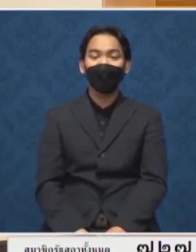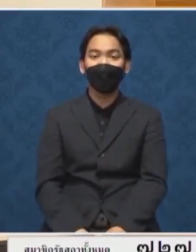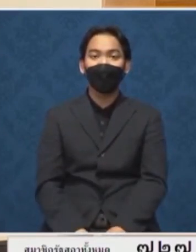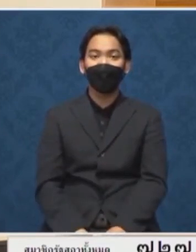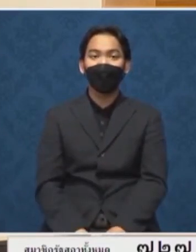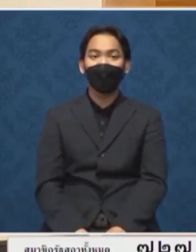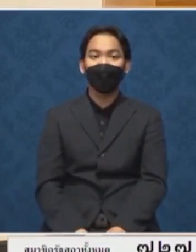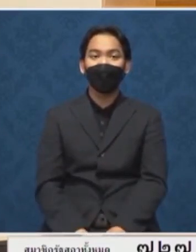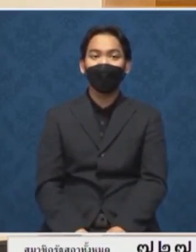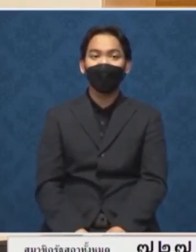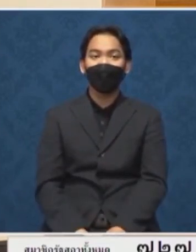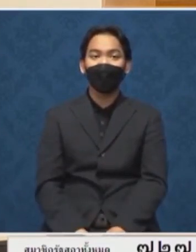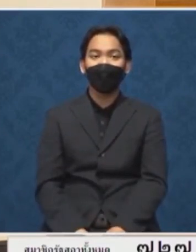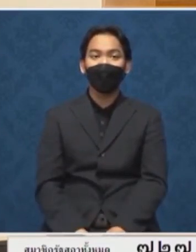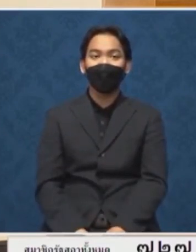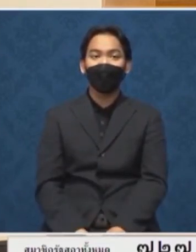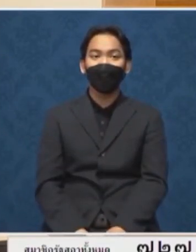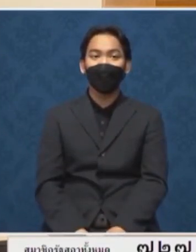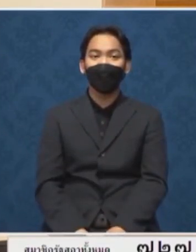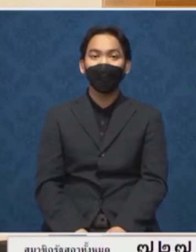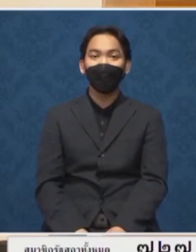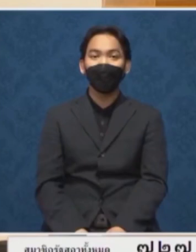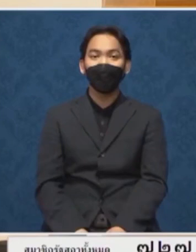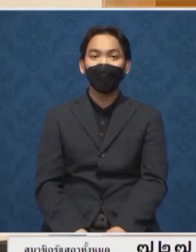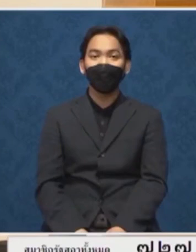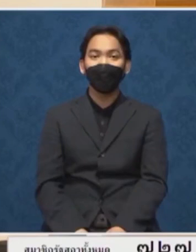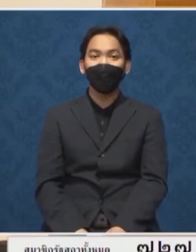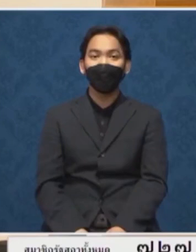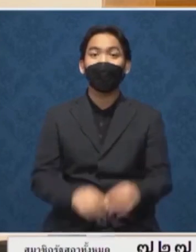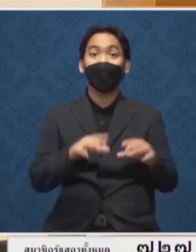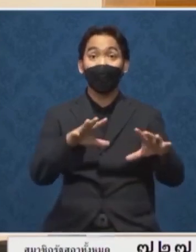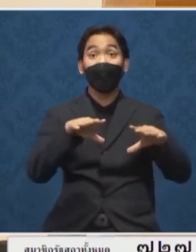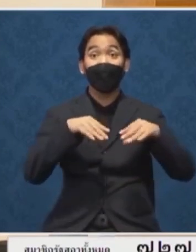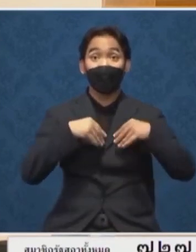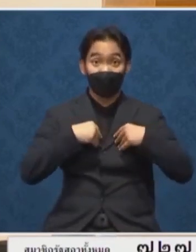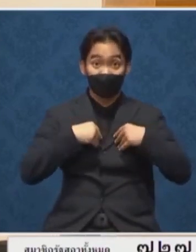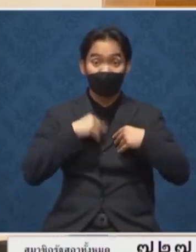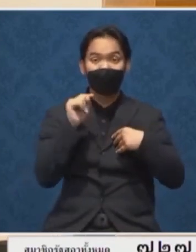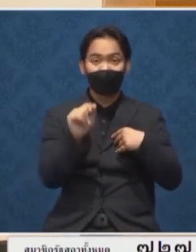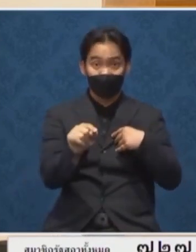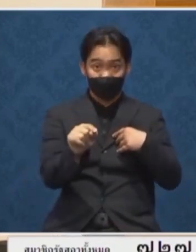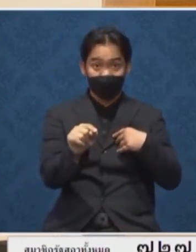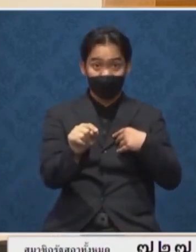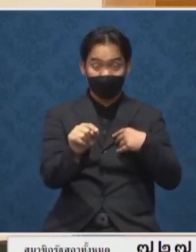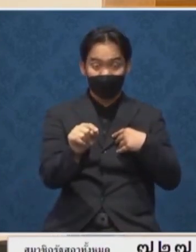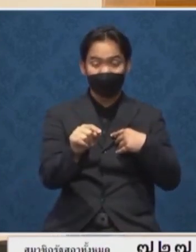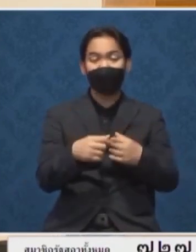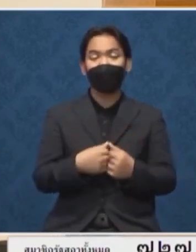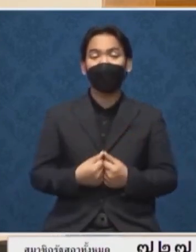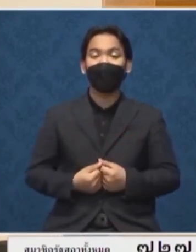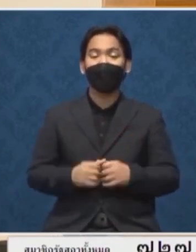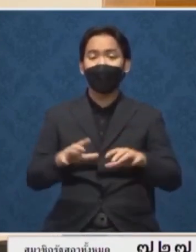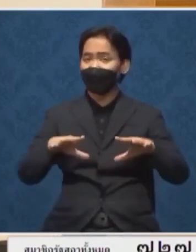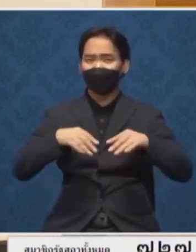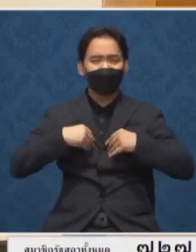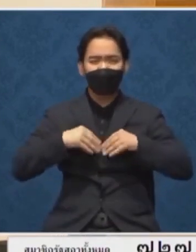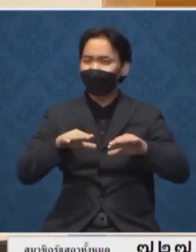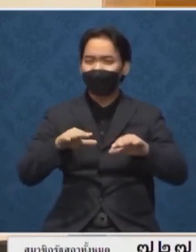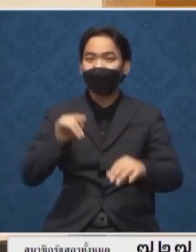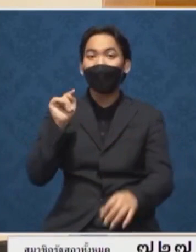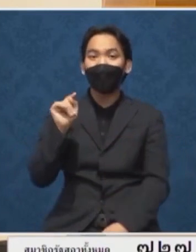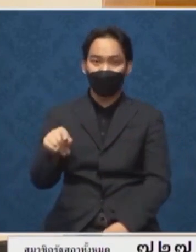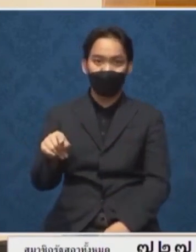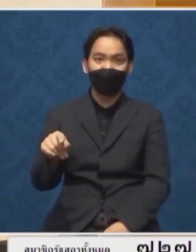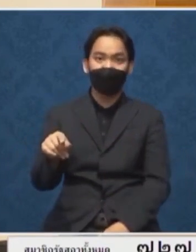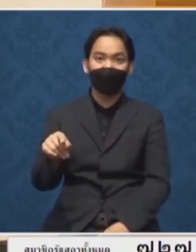ถ้าท่านเห็นด้วยกับกรรมาธิการที่เพิ่มขึ้นใหม่กดปุ่มเห็นด้วยถ้าท่านไม่เห็นด้วยกับที่กรรม